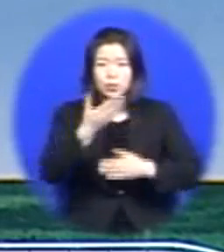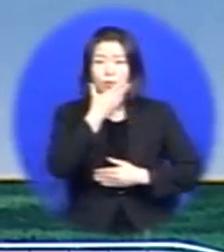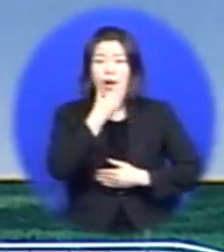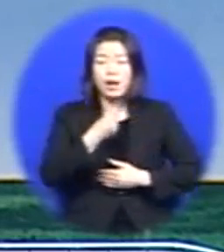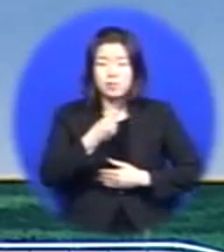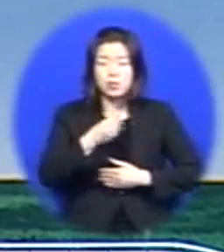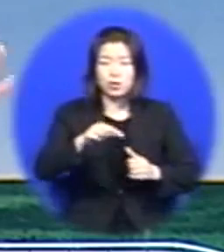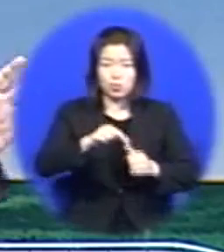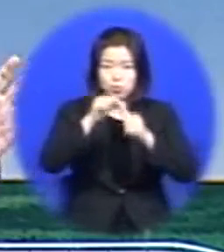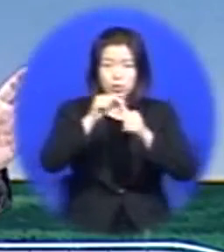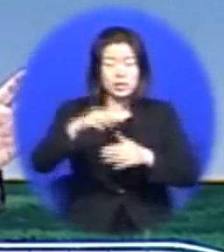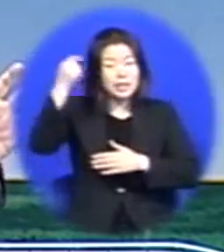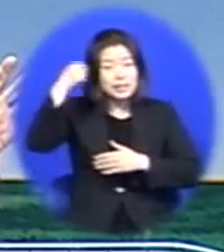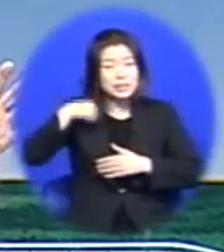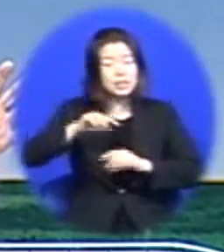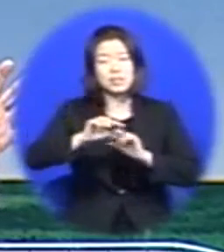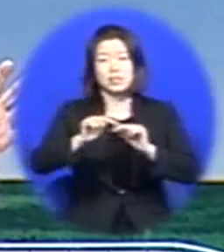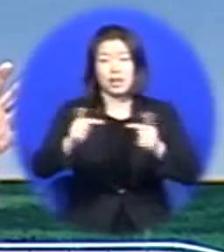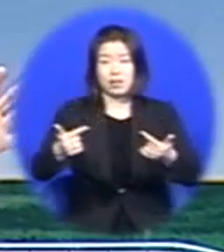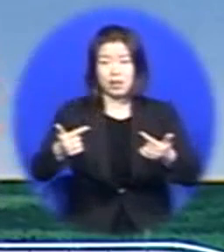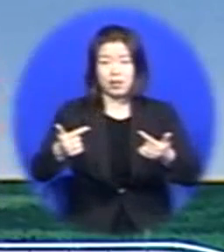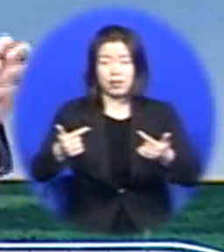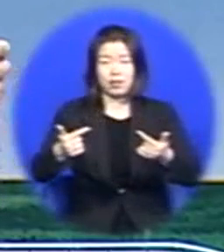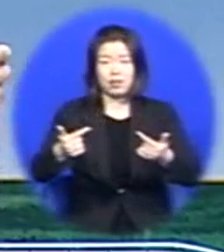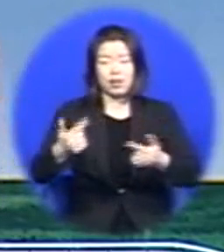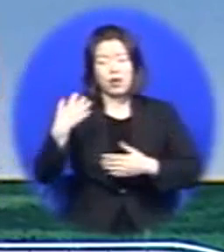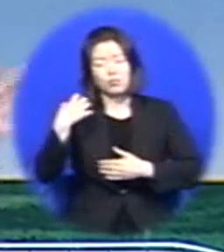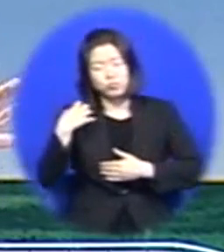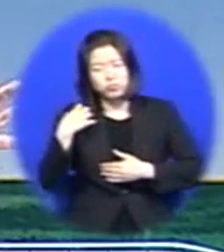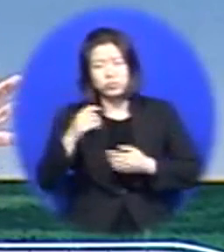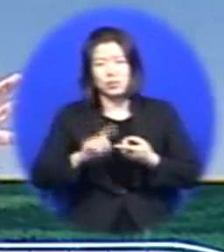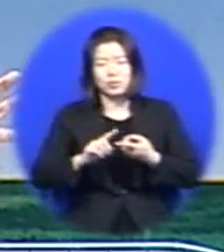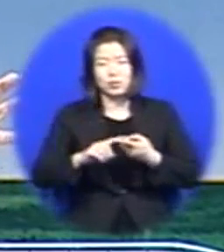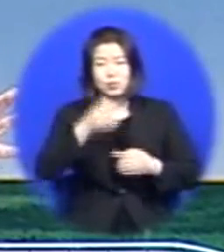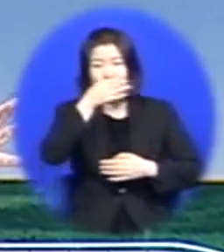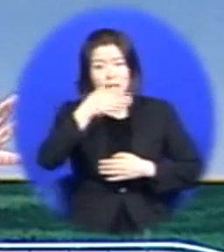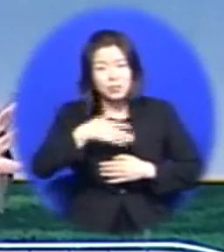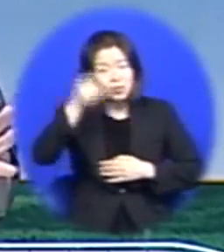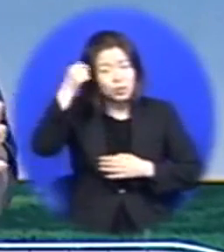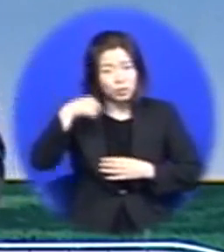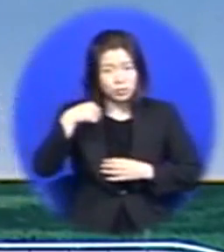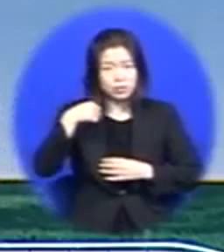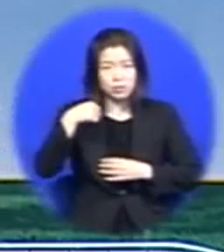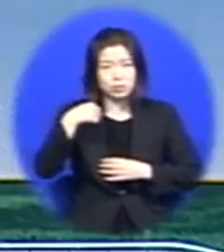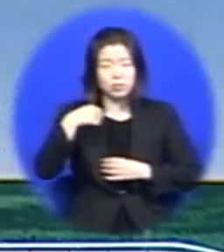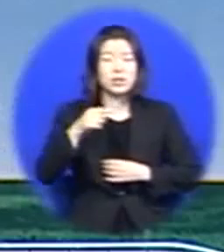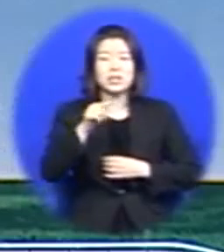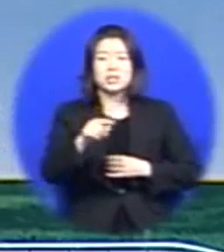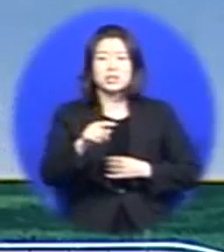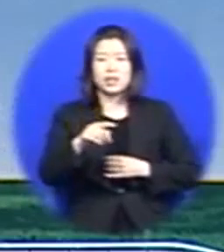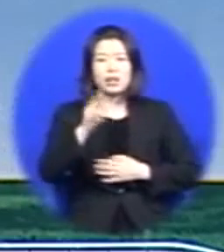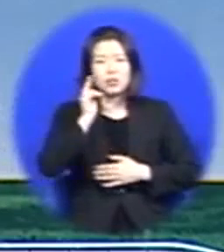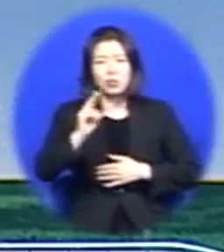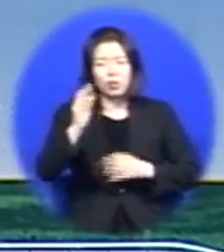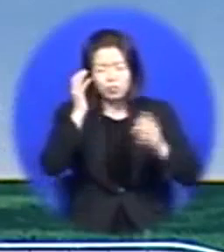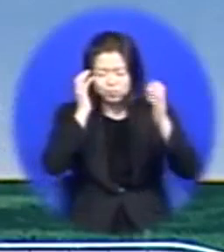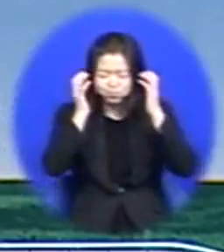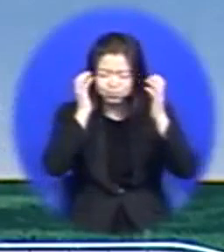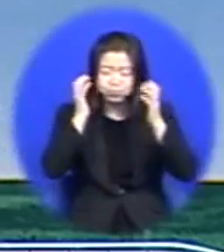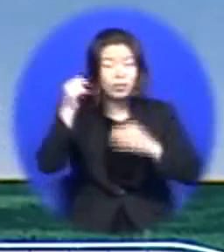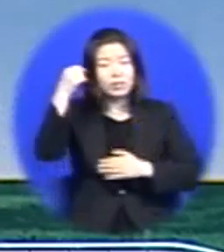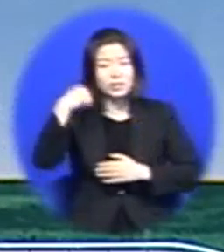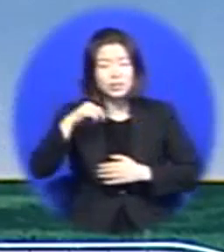행복이고 구원이라고 느껴지지 않는 겁니다. 부담스럽고 힘들다고 느껴지고 그게 너무 고통스럽게